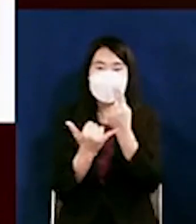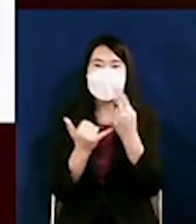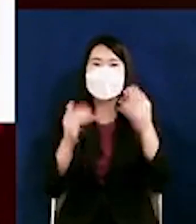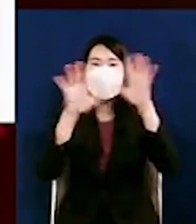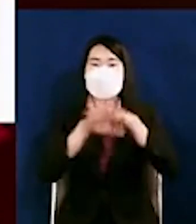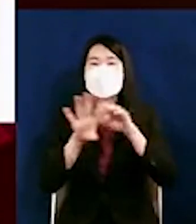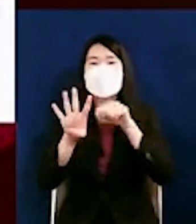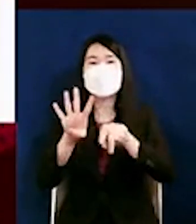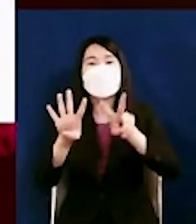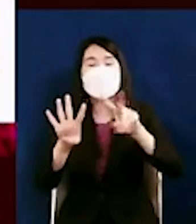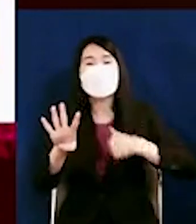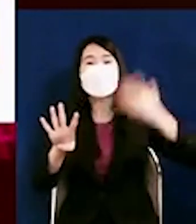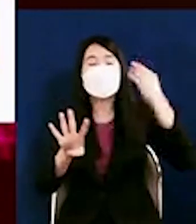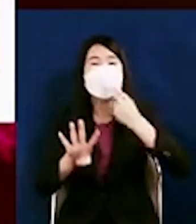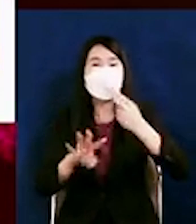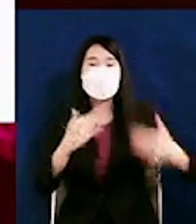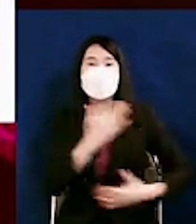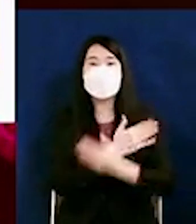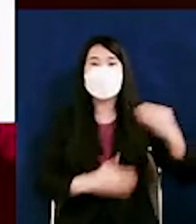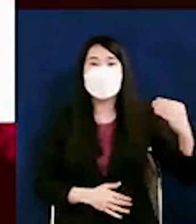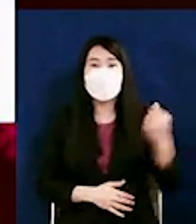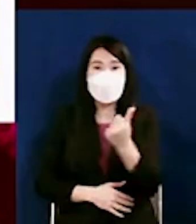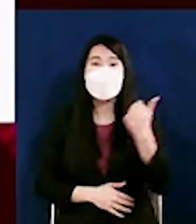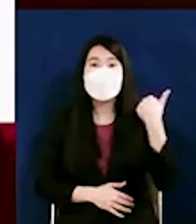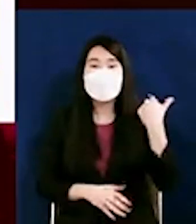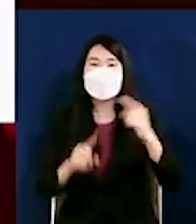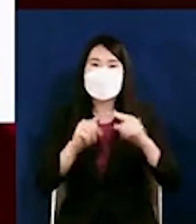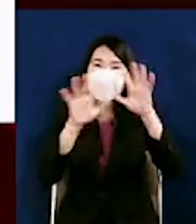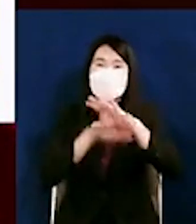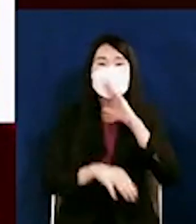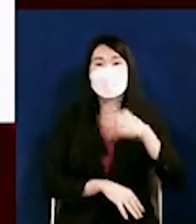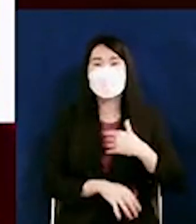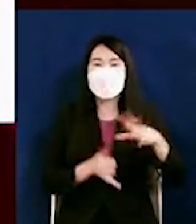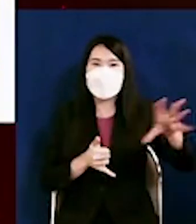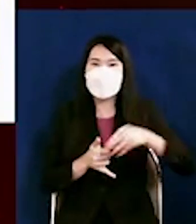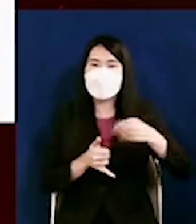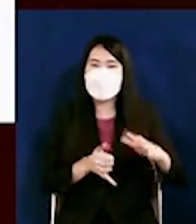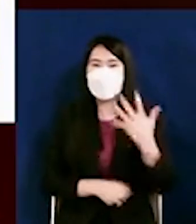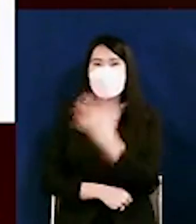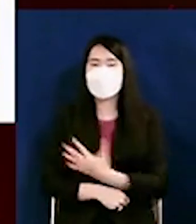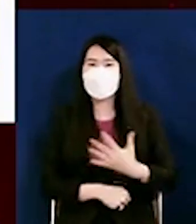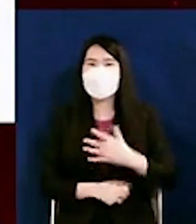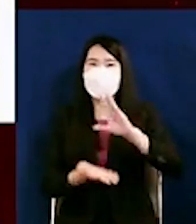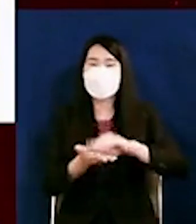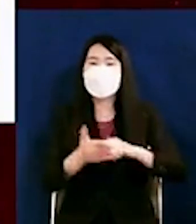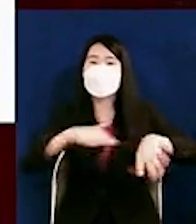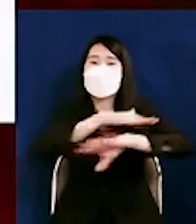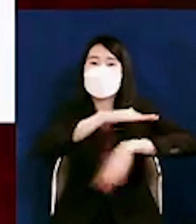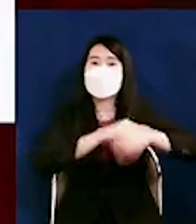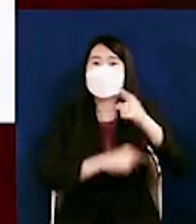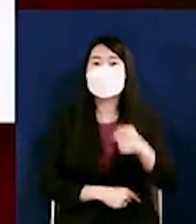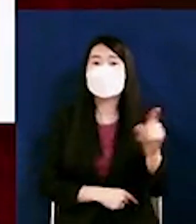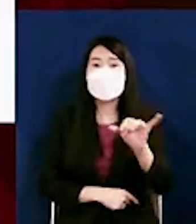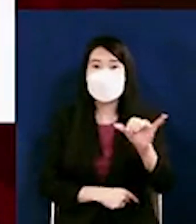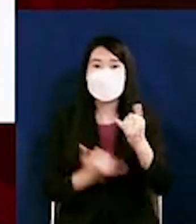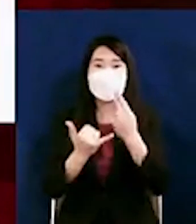4.2 เมื่อกี้มันเร็วแพร่เร็วนะแต่ว่าเรื่องหลบภูมิเรื่องอะไรมันก็ยังไม่มีหลักฐานเชิงประจักษ์นะครับแล้วทั้ง